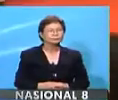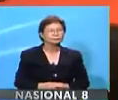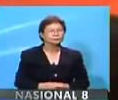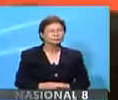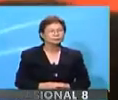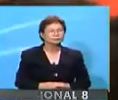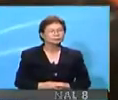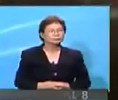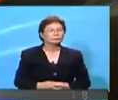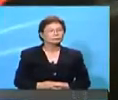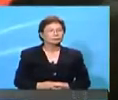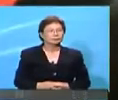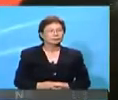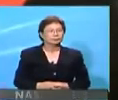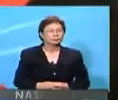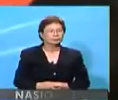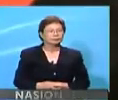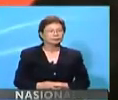That's the